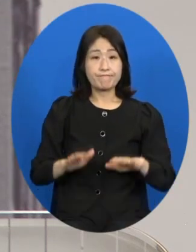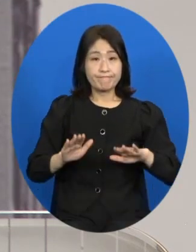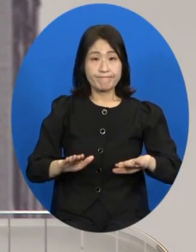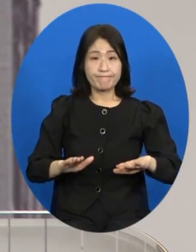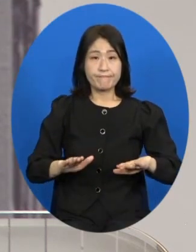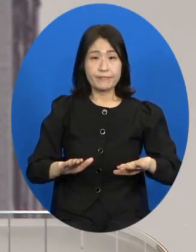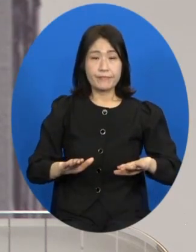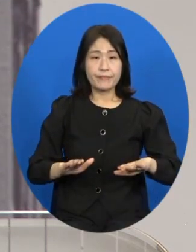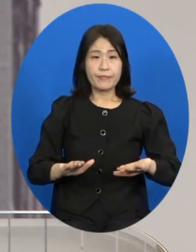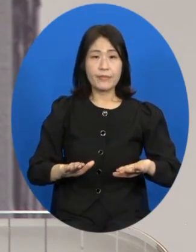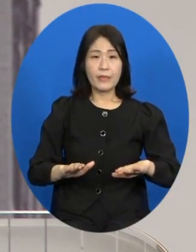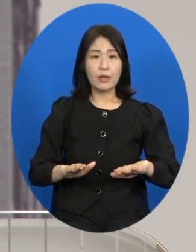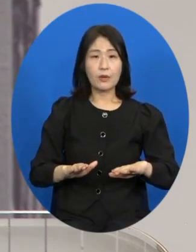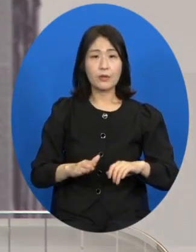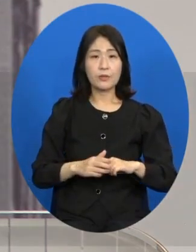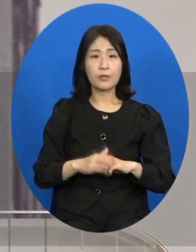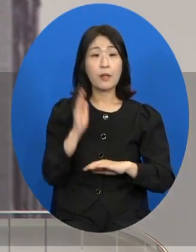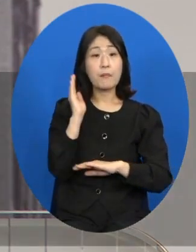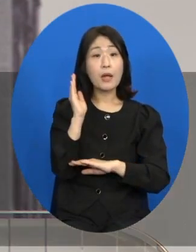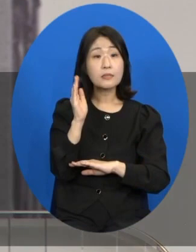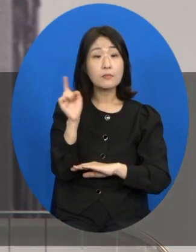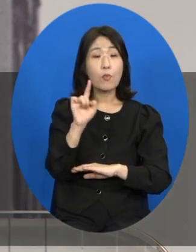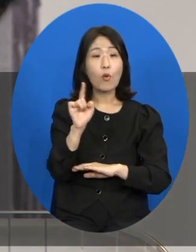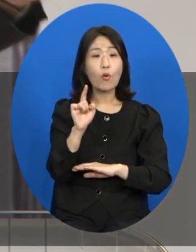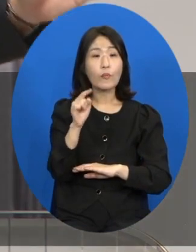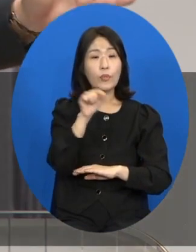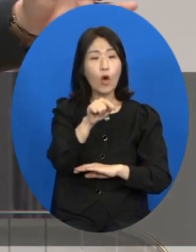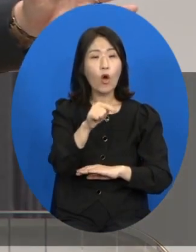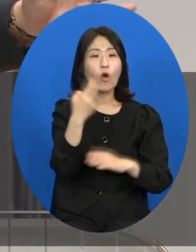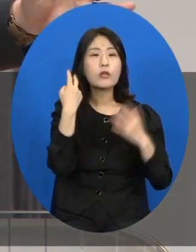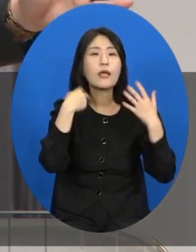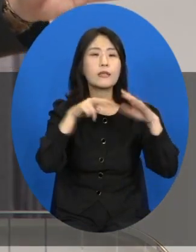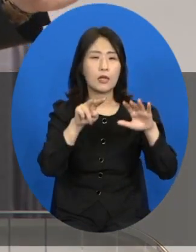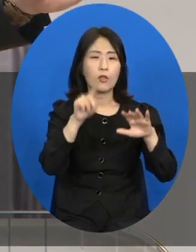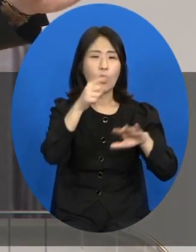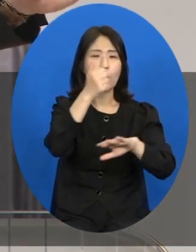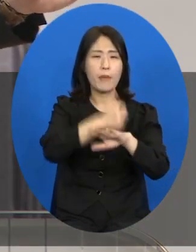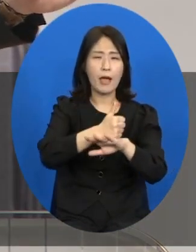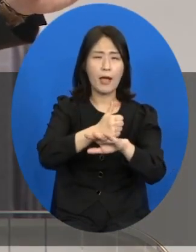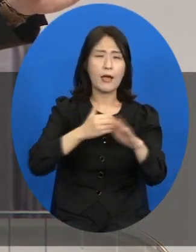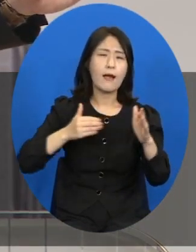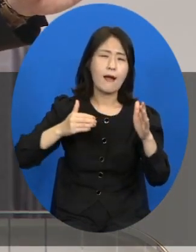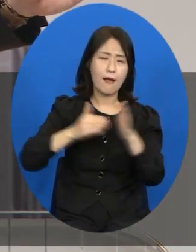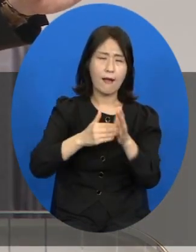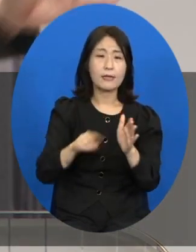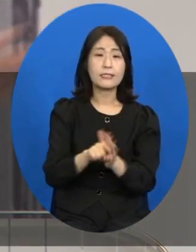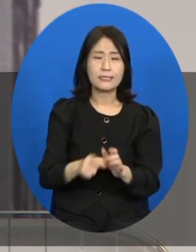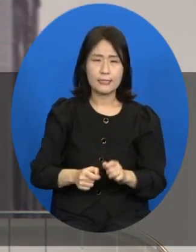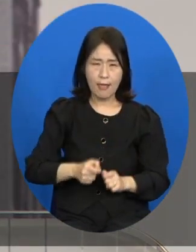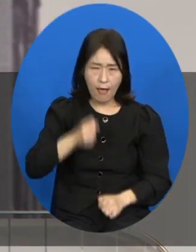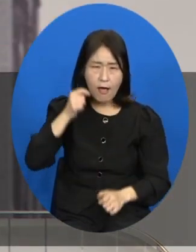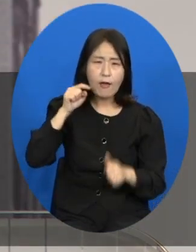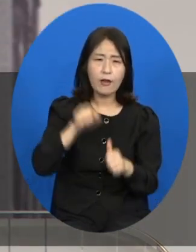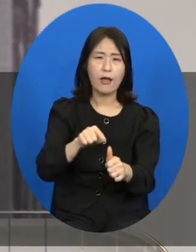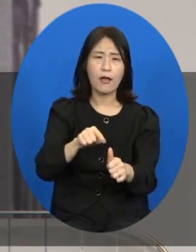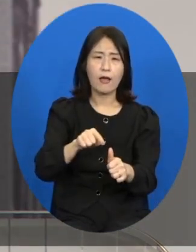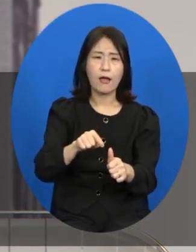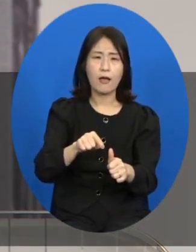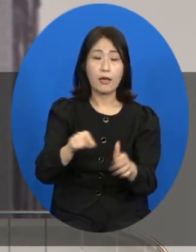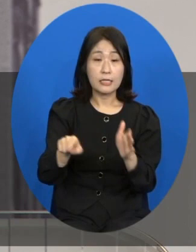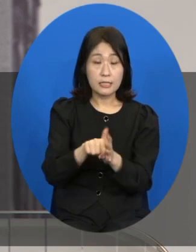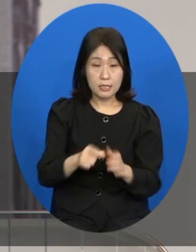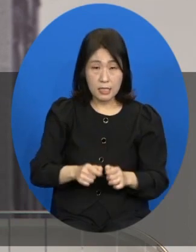13절에 너 다니엘에 너는 끝까지 신하라 똑같은기를 하고 있잖아요 하여가